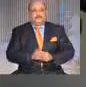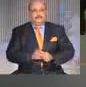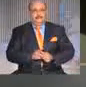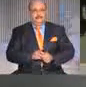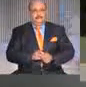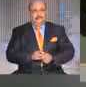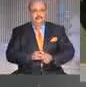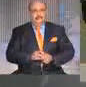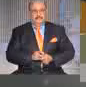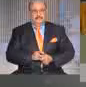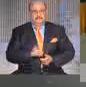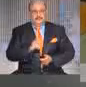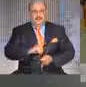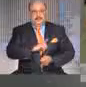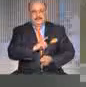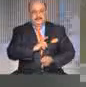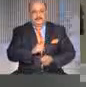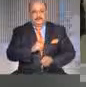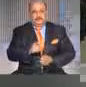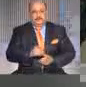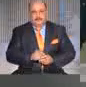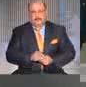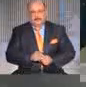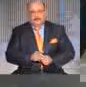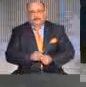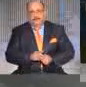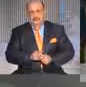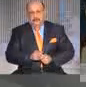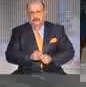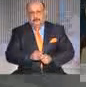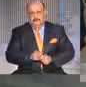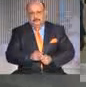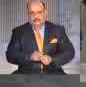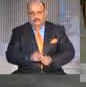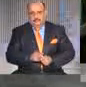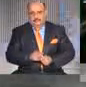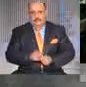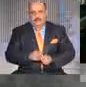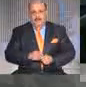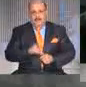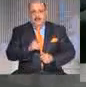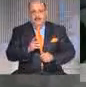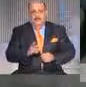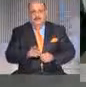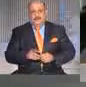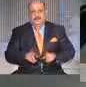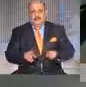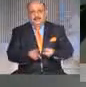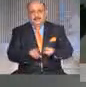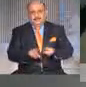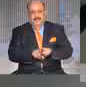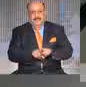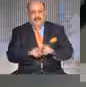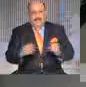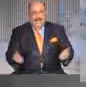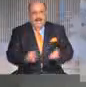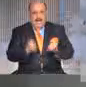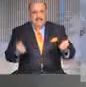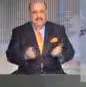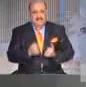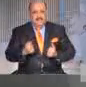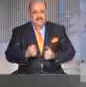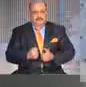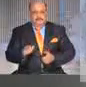الرئيسية لمدينة مدنين، تواجده ليس للترفيه بقدر التحسيس والتوعية بأهمية مشروع استكمال السكة الحديدية